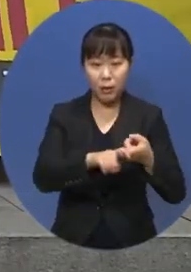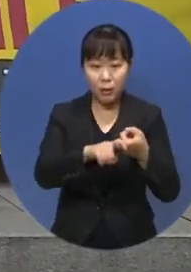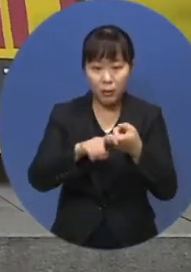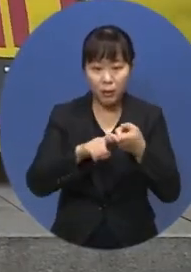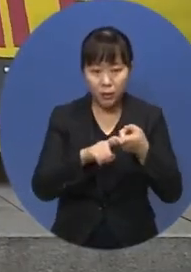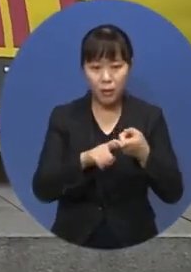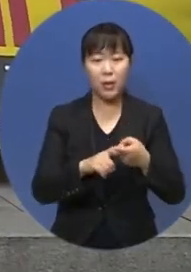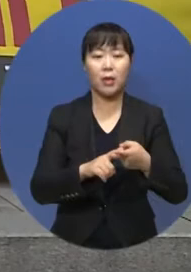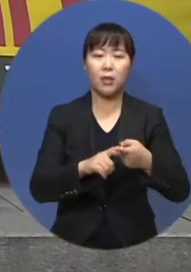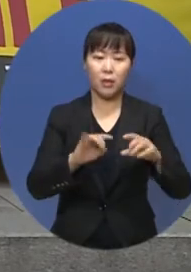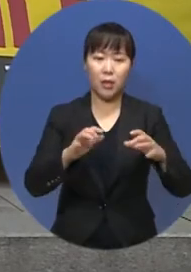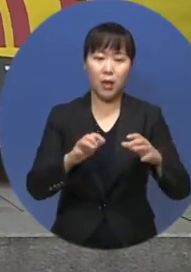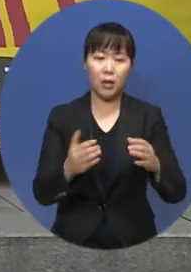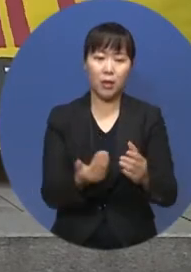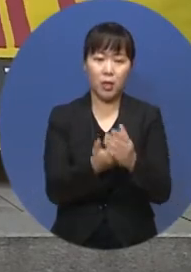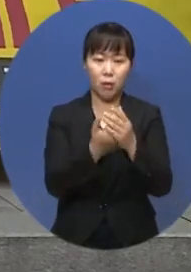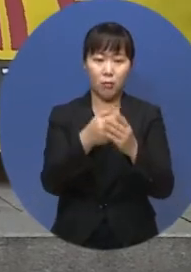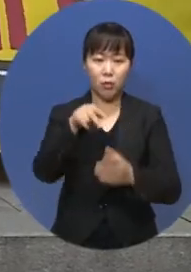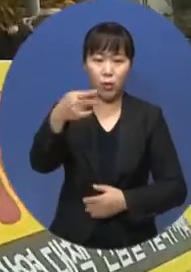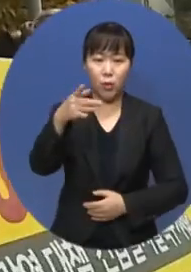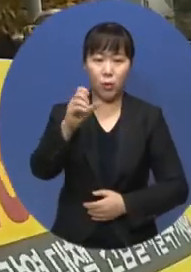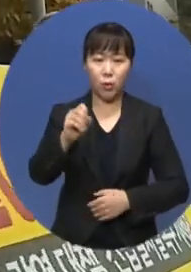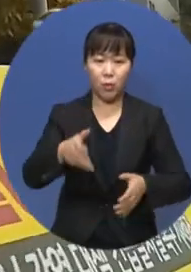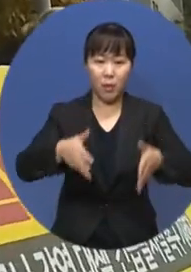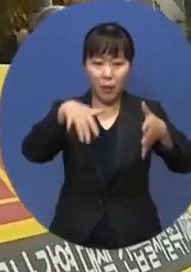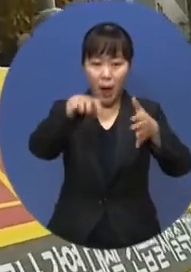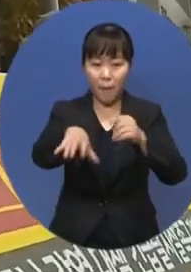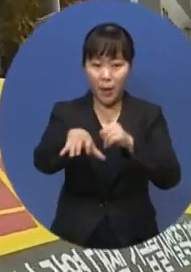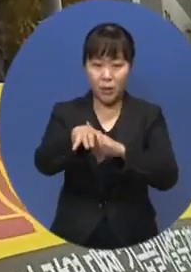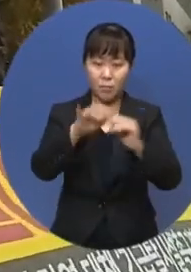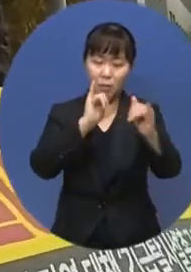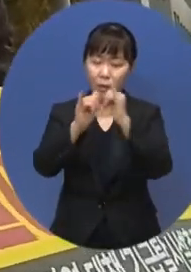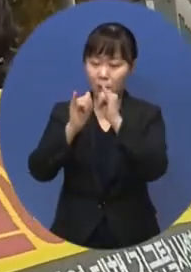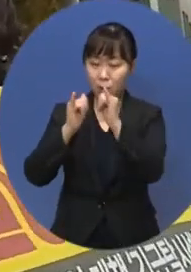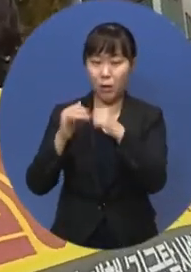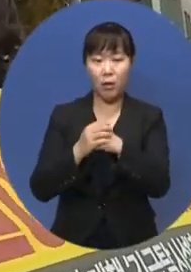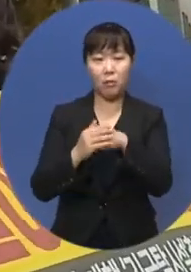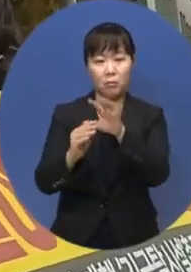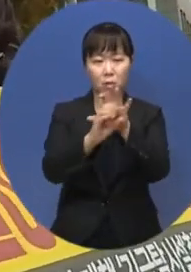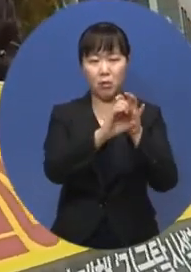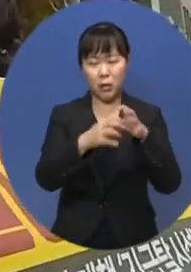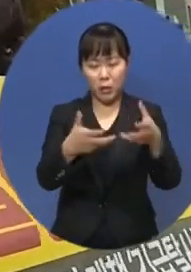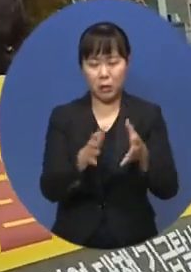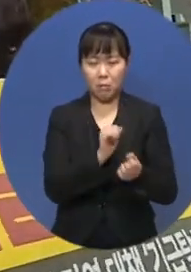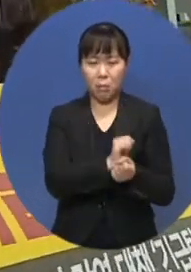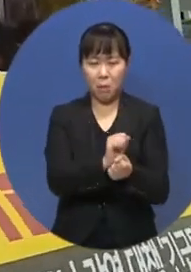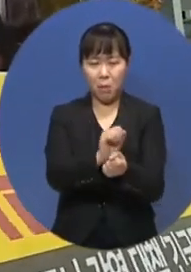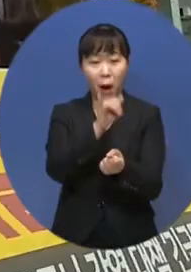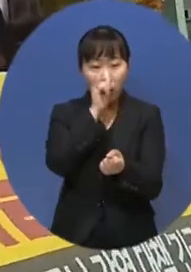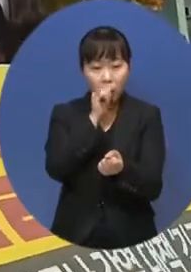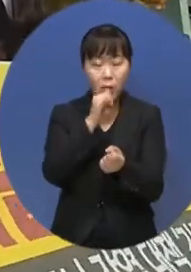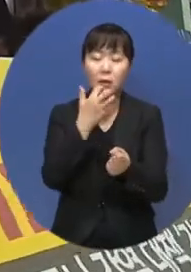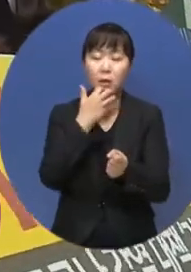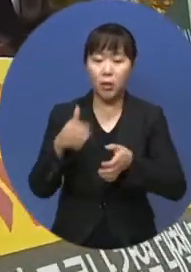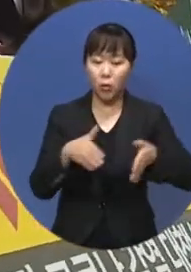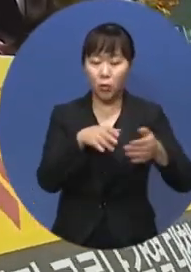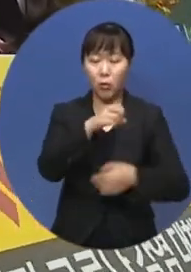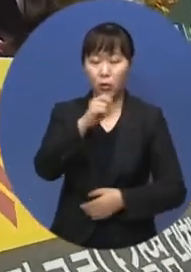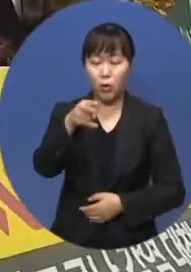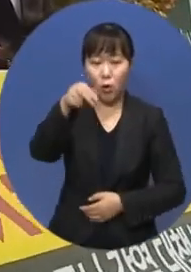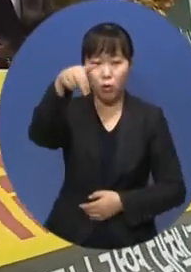전국장애인차별철폐연대는 나라키움 저동빌딩 앞에서 기자회견을 열고 코로나19 집단 감염이 발생한 경기도